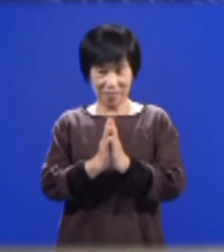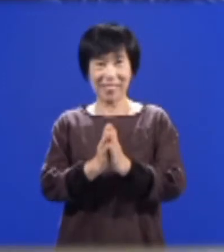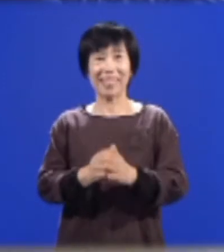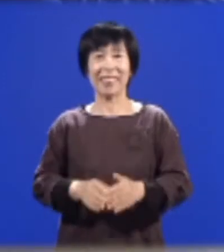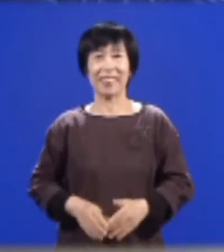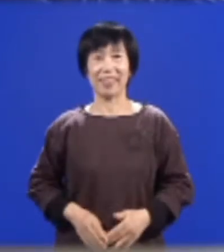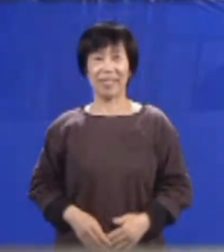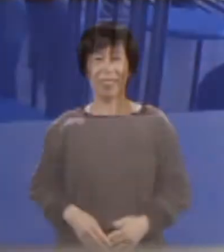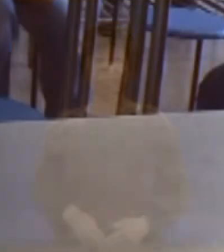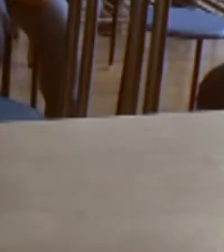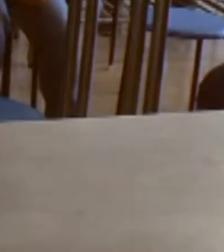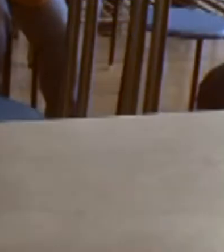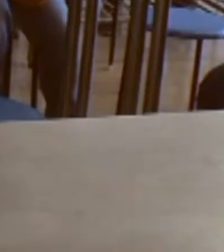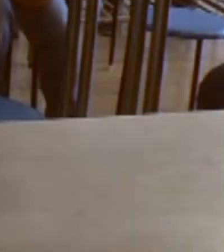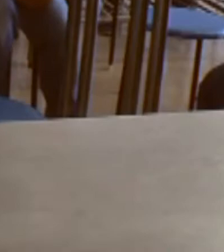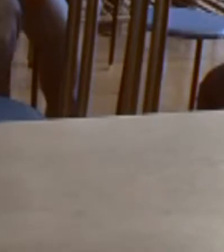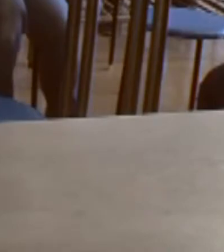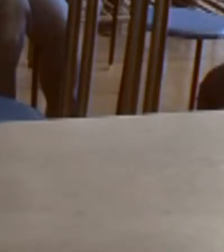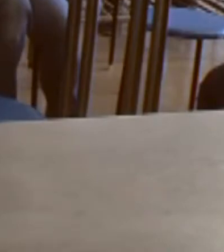ます。